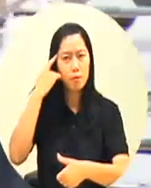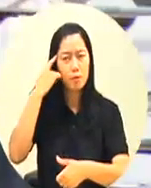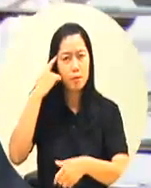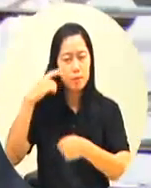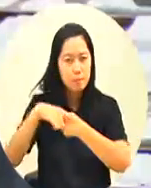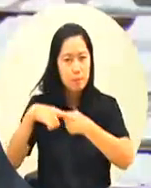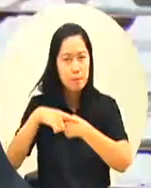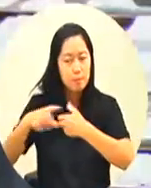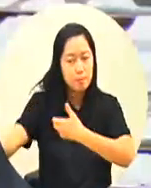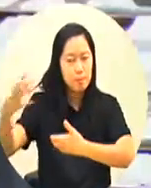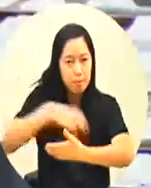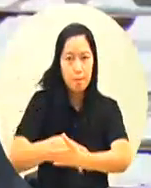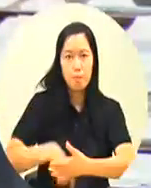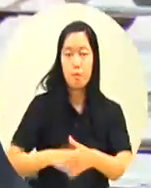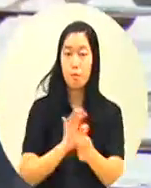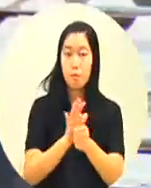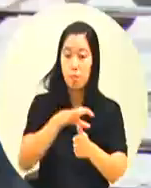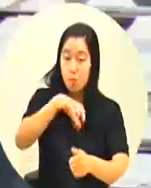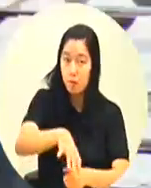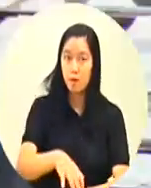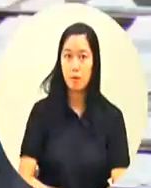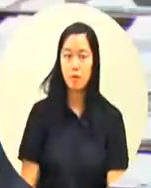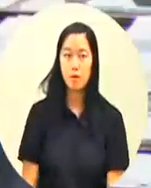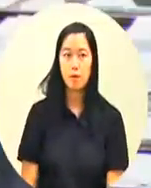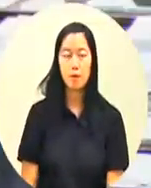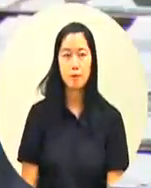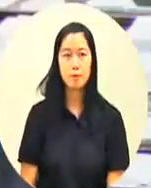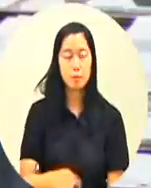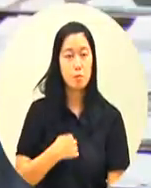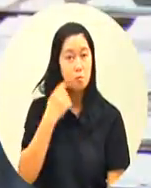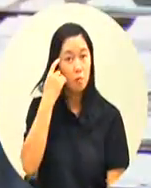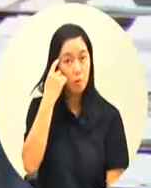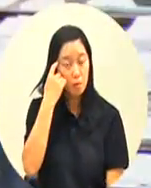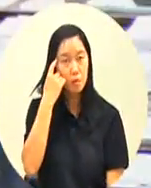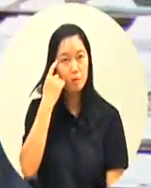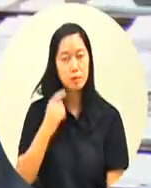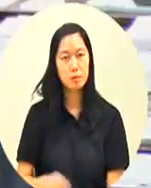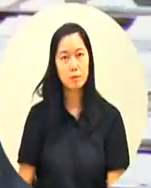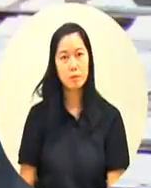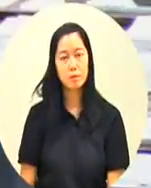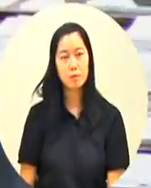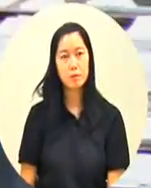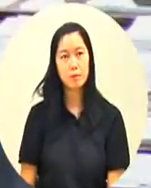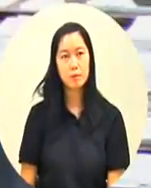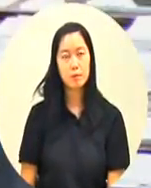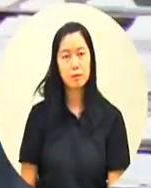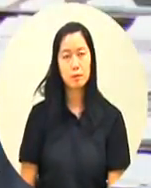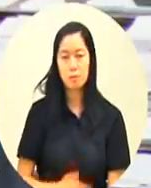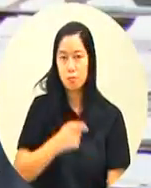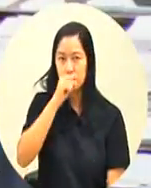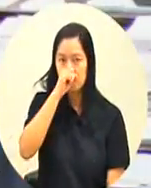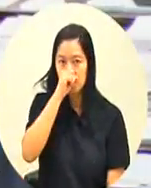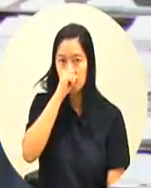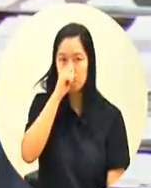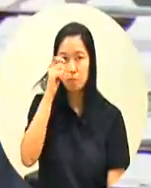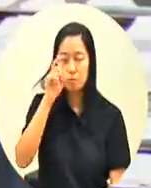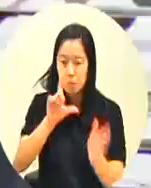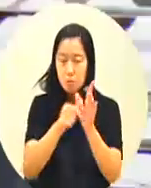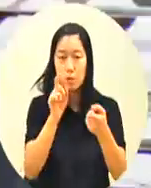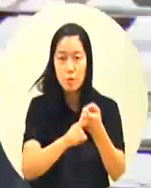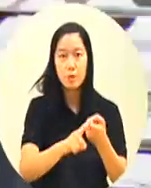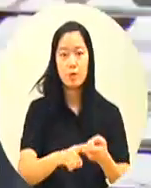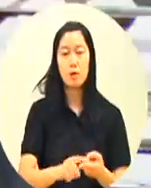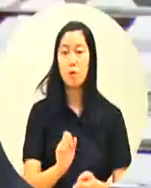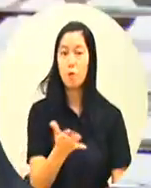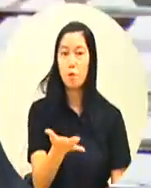实也带进这个地方。那所以这个部分我觉得是其实是一个非常好的一个起始点。当他